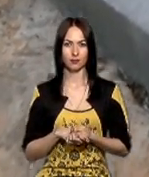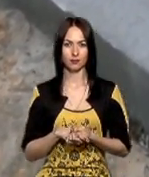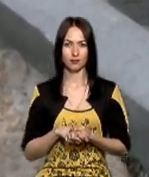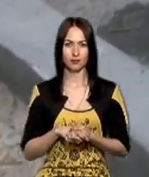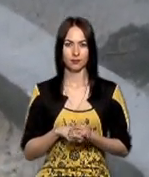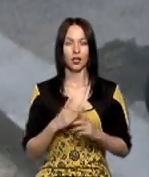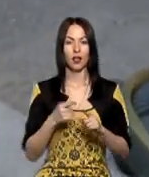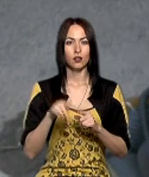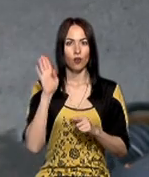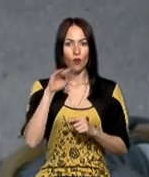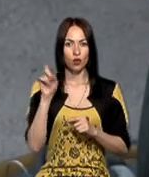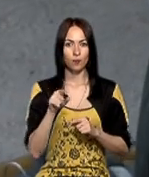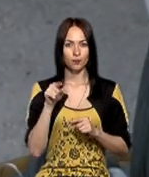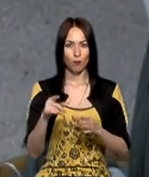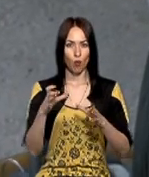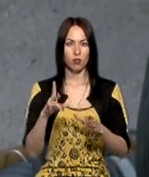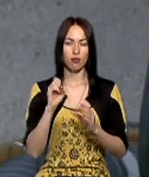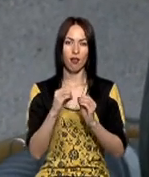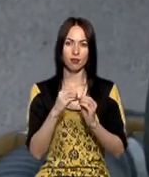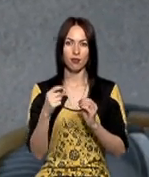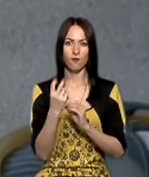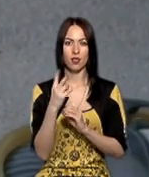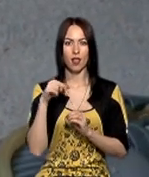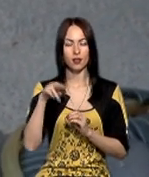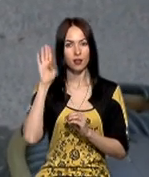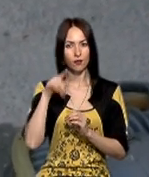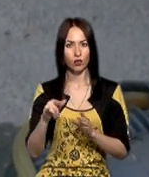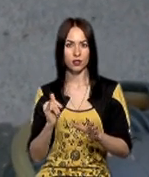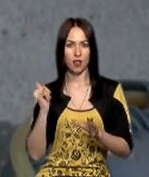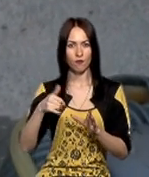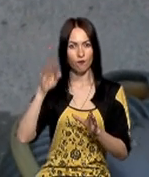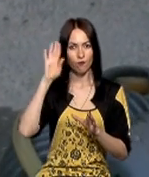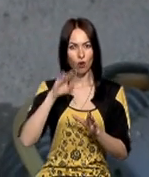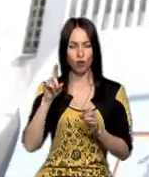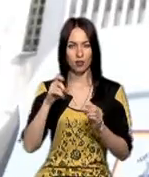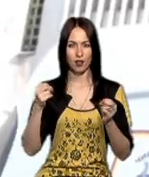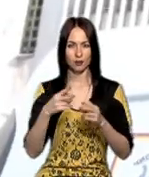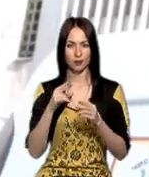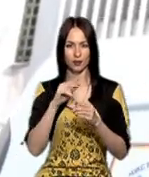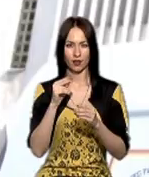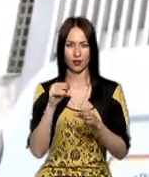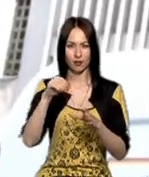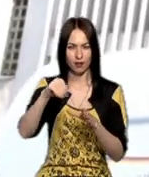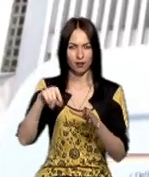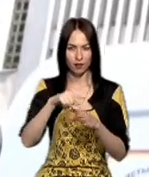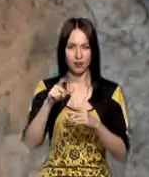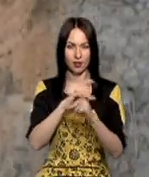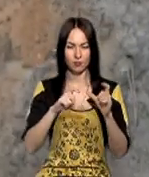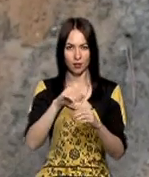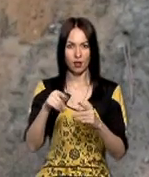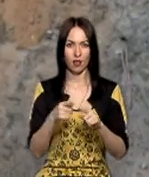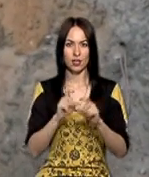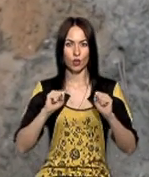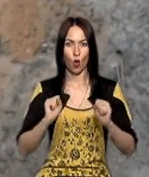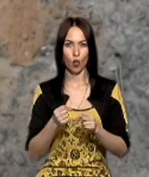Це мотооприскувач. Тут бочок на 10-12 літрів води. Заливається туди вода, з препаратом розводиться. Це з холодним